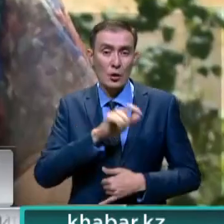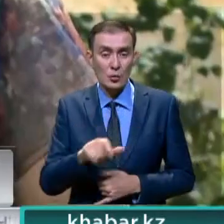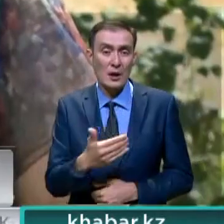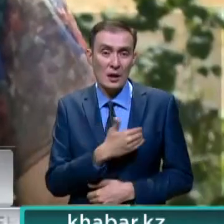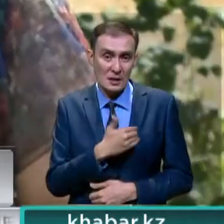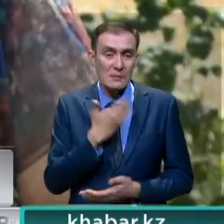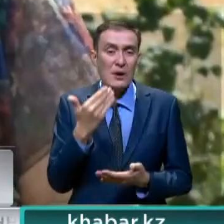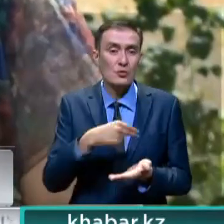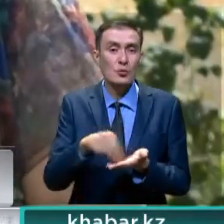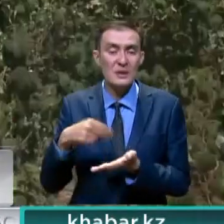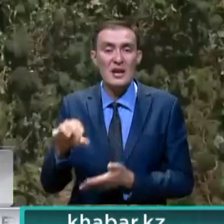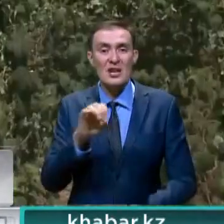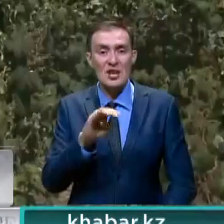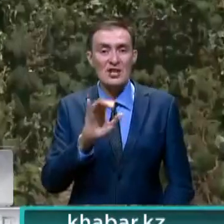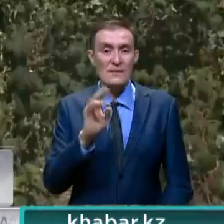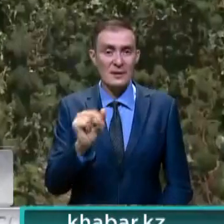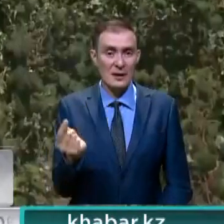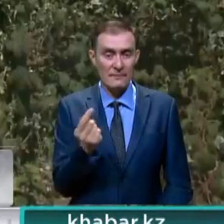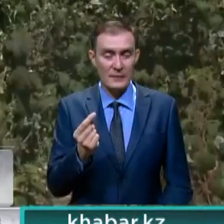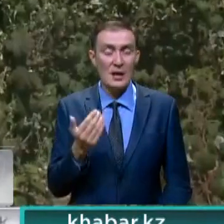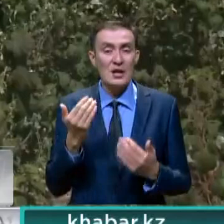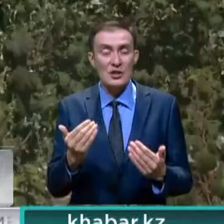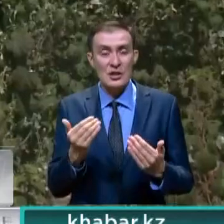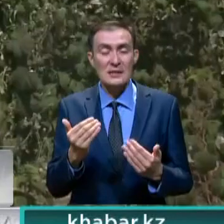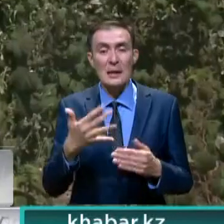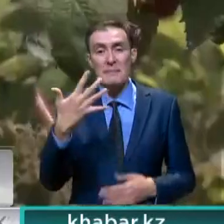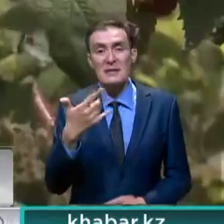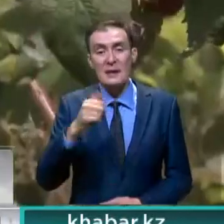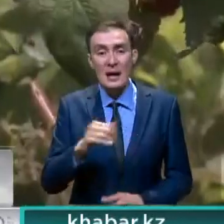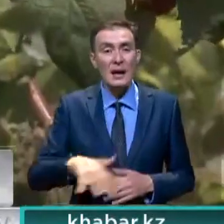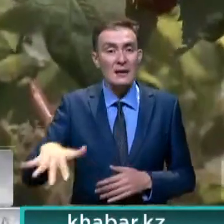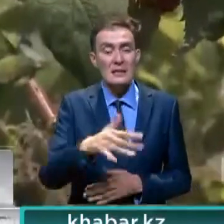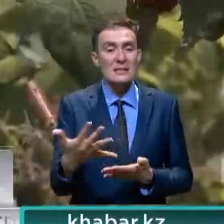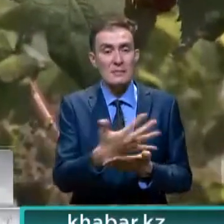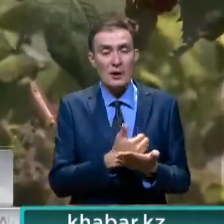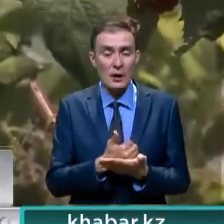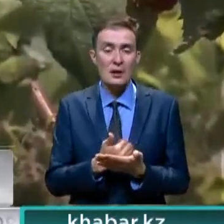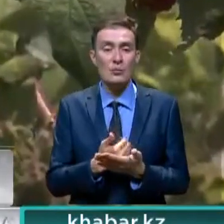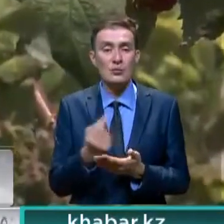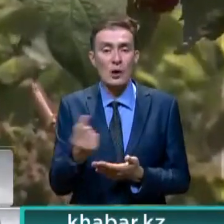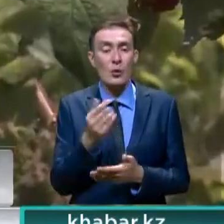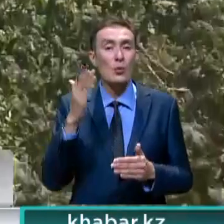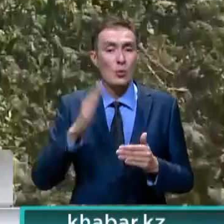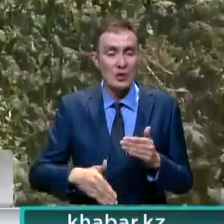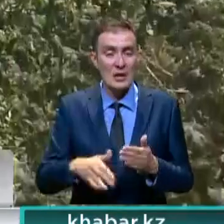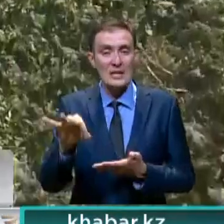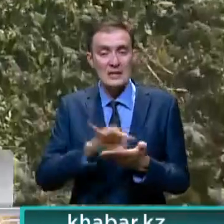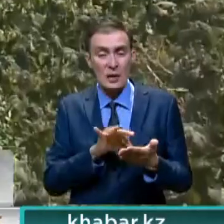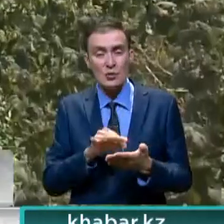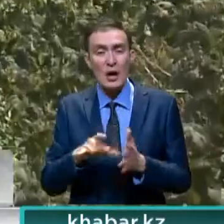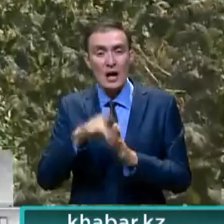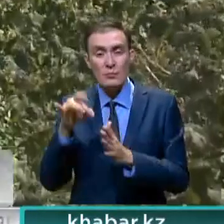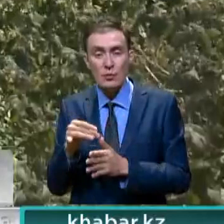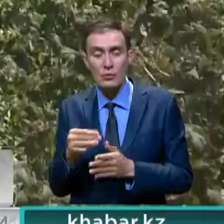Есть ежевика, спрашивают ежевику. Ягодный рай сейчас на 5 гектарах. Собирать ежевику и клубнику закончили. Прямиком с грядки